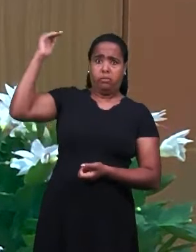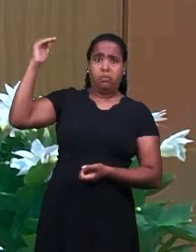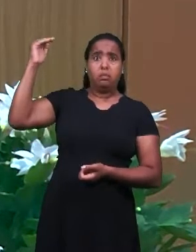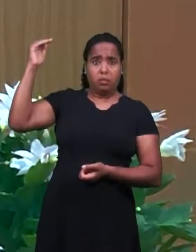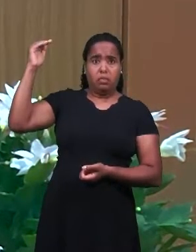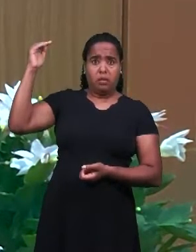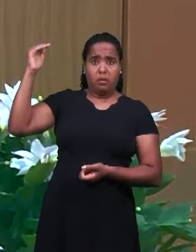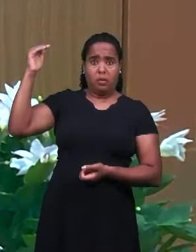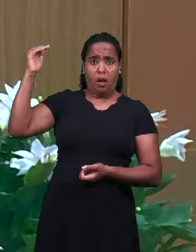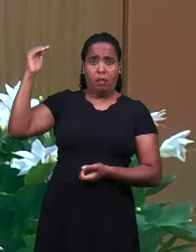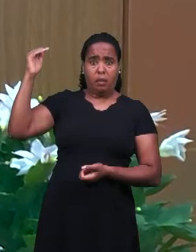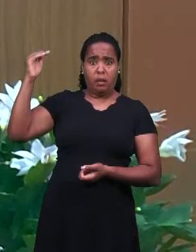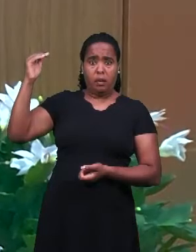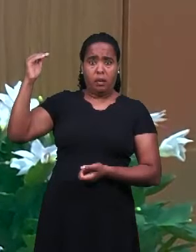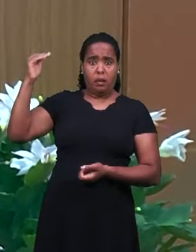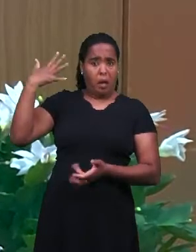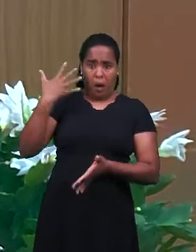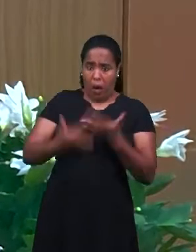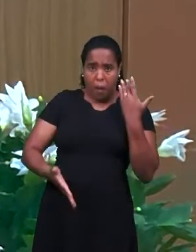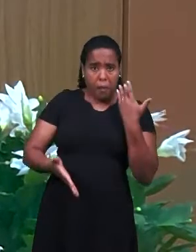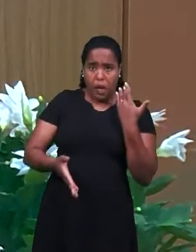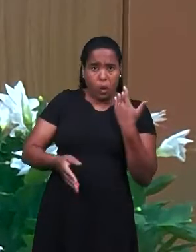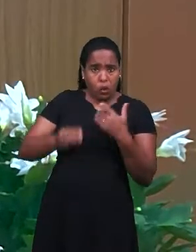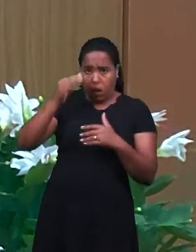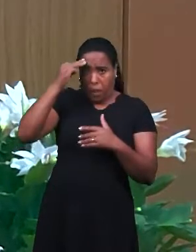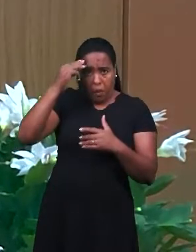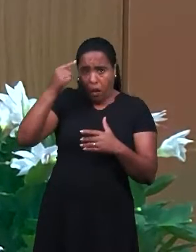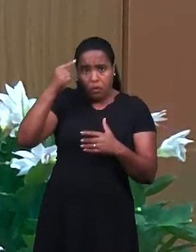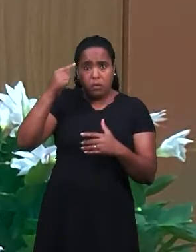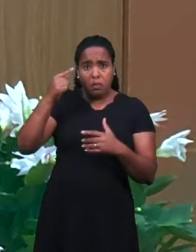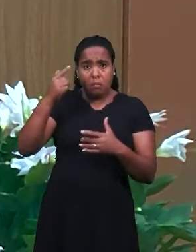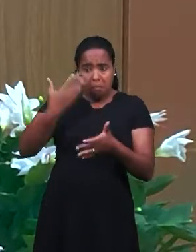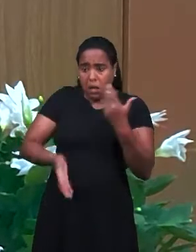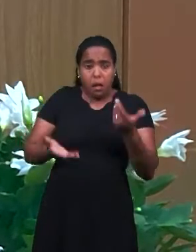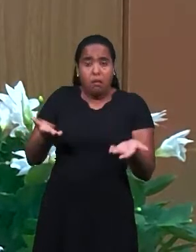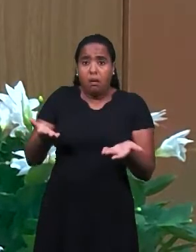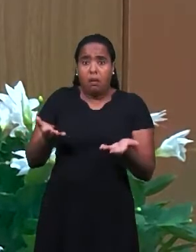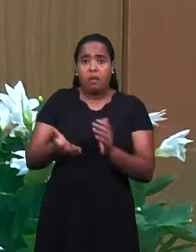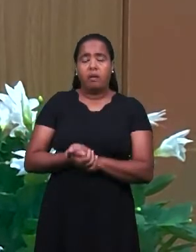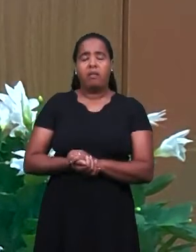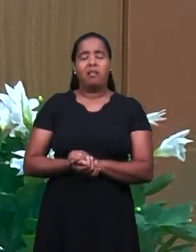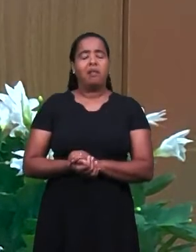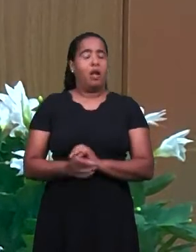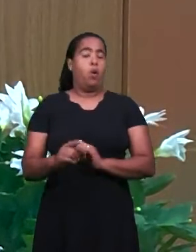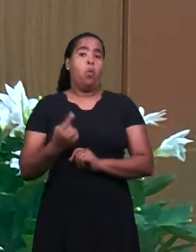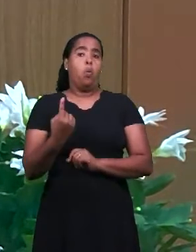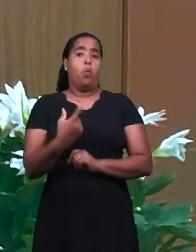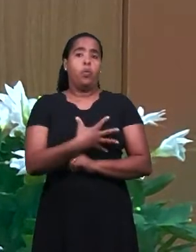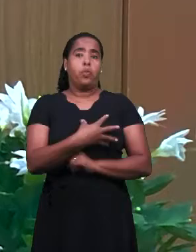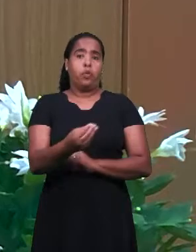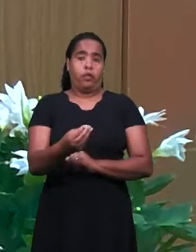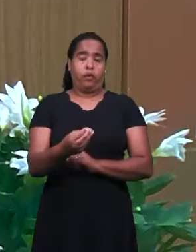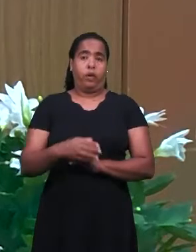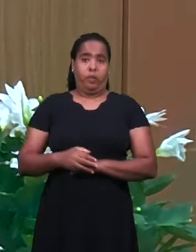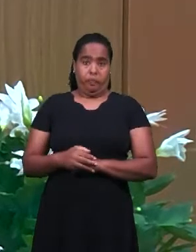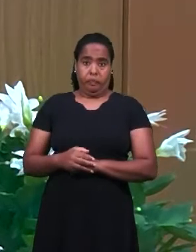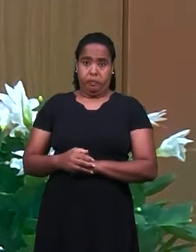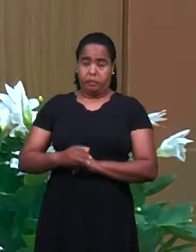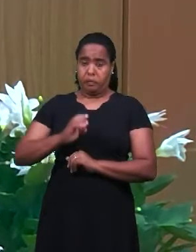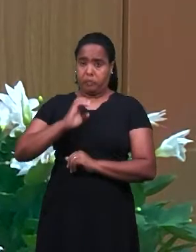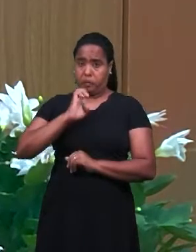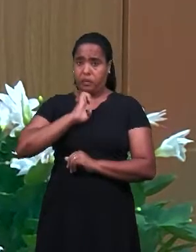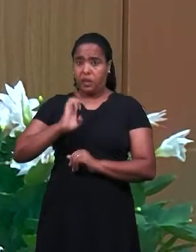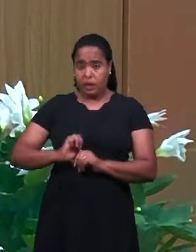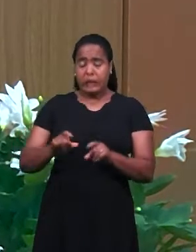Как он потерял это развлечение? Один из детей Елиашива,